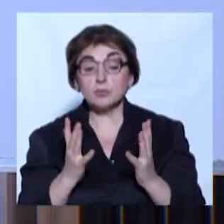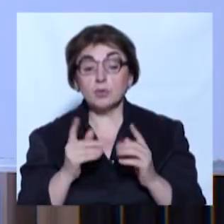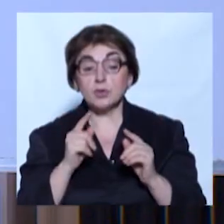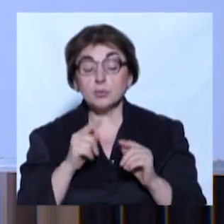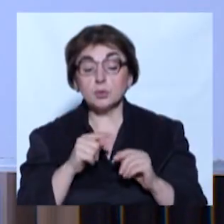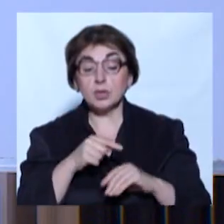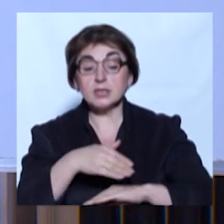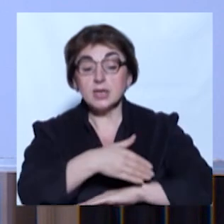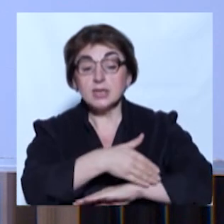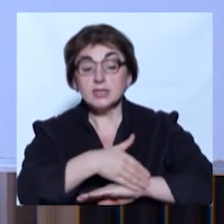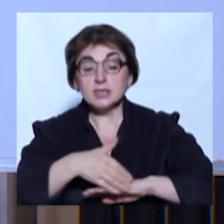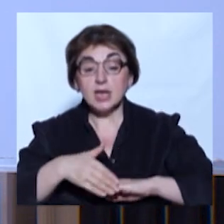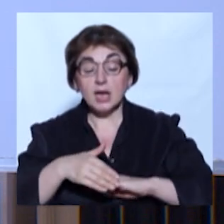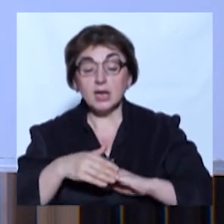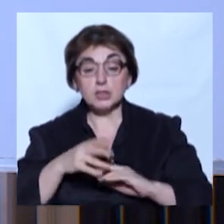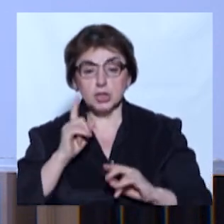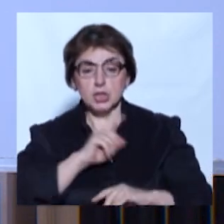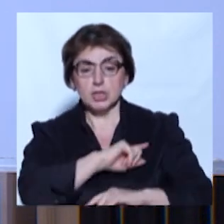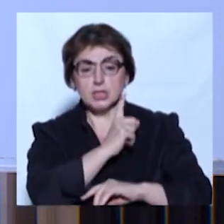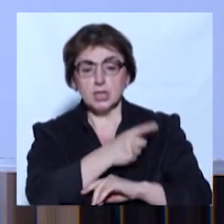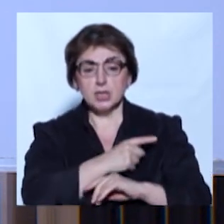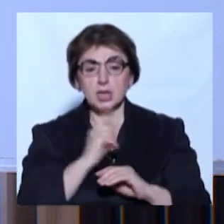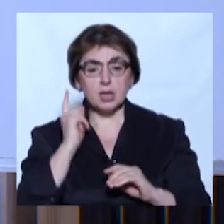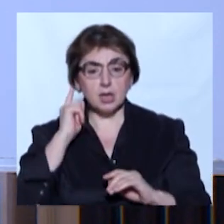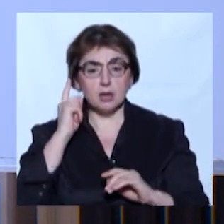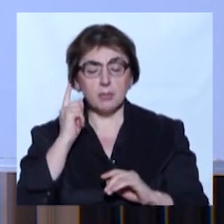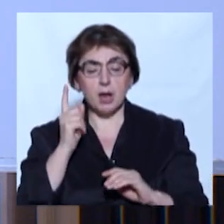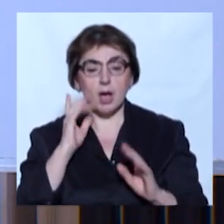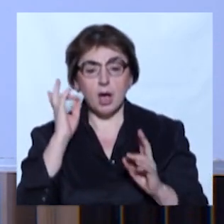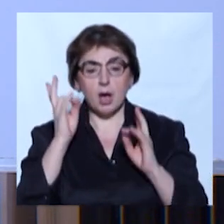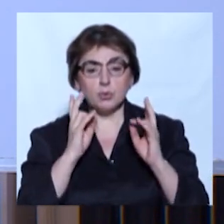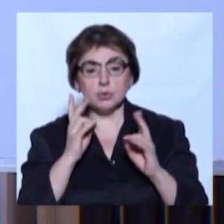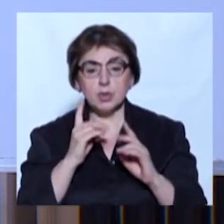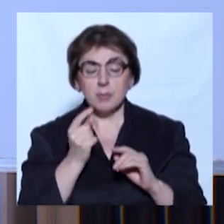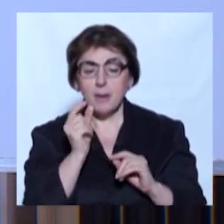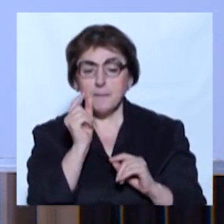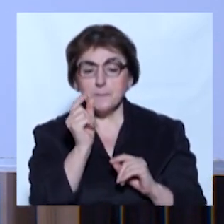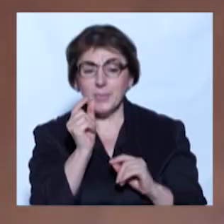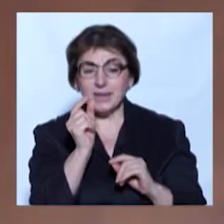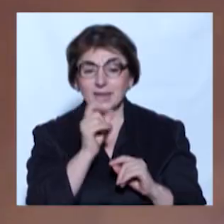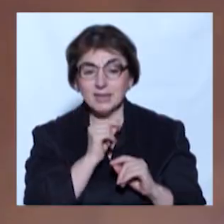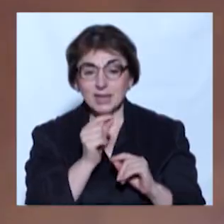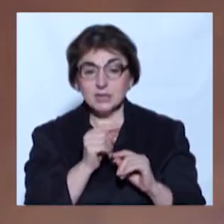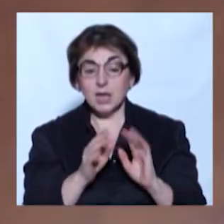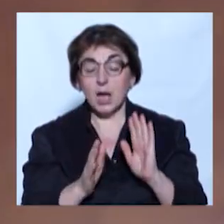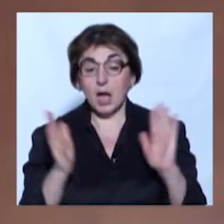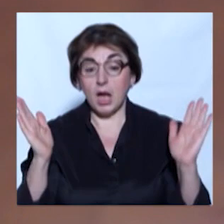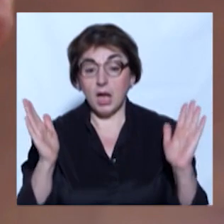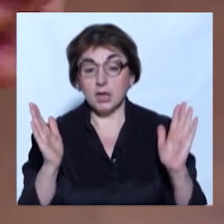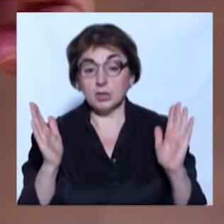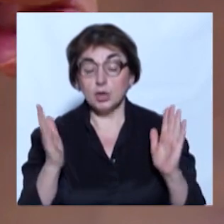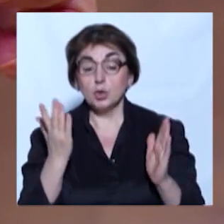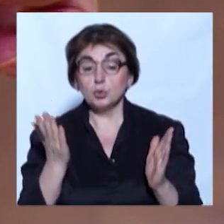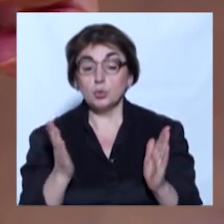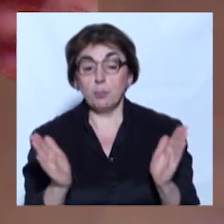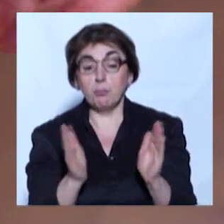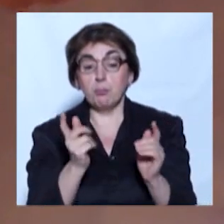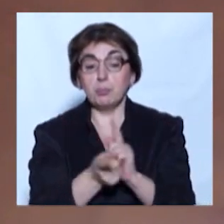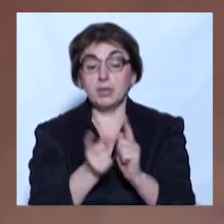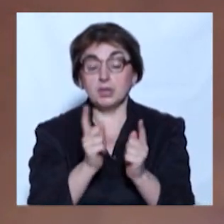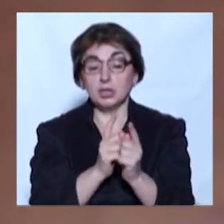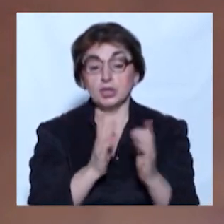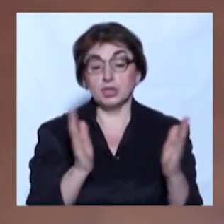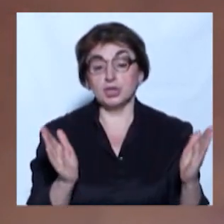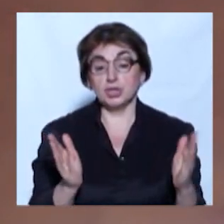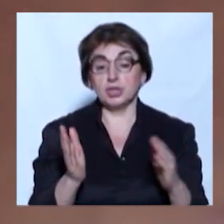ეს სახაზავი ძლიერ ბგერას? მისი პატარა ნაწილი როდესაც იქნება ჰაერში, თუ დიდი ნაწილი?